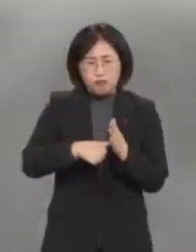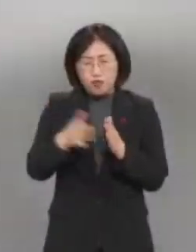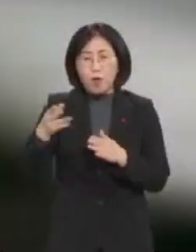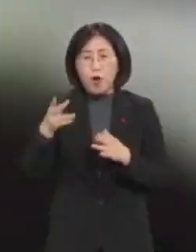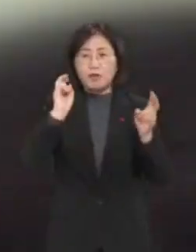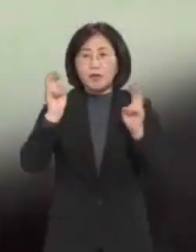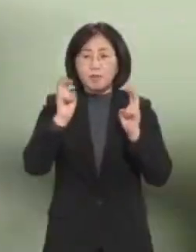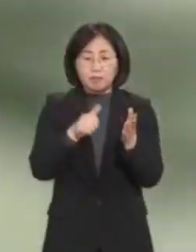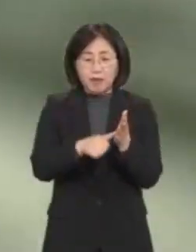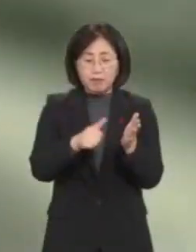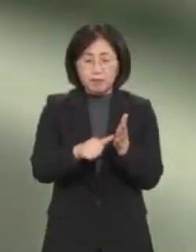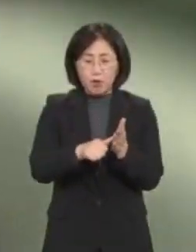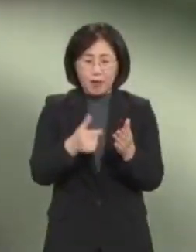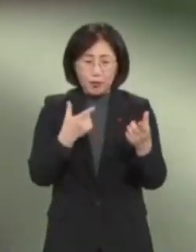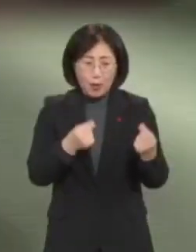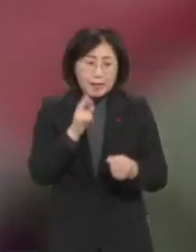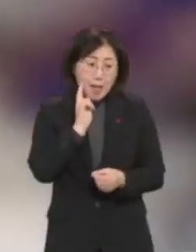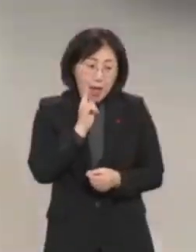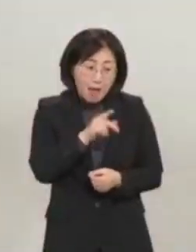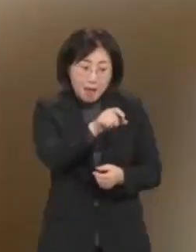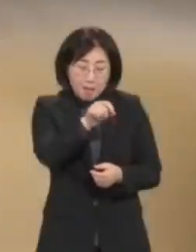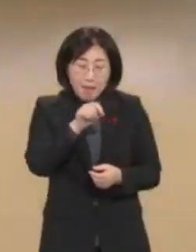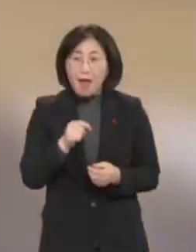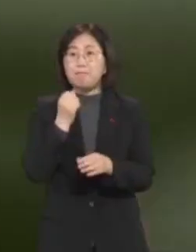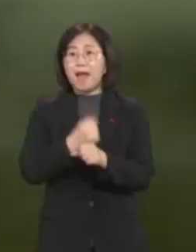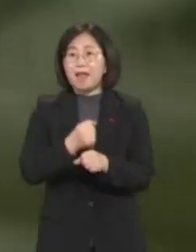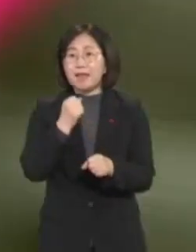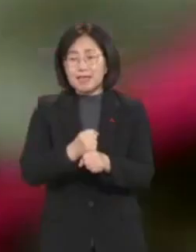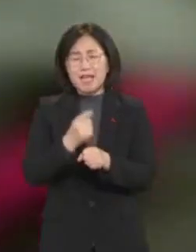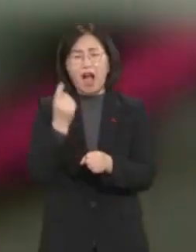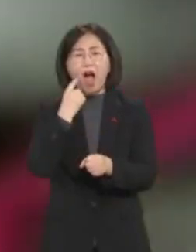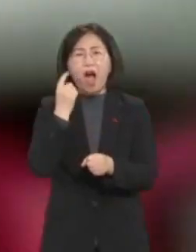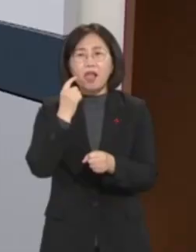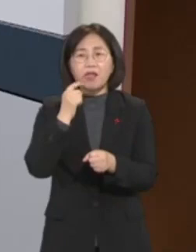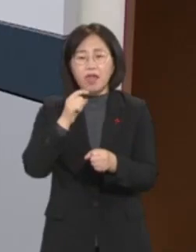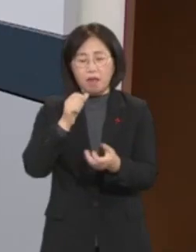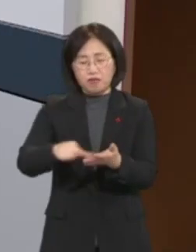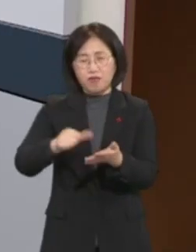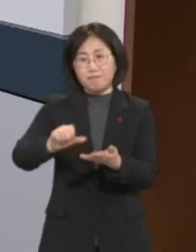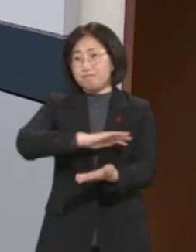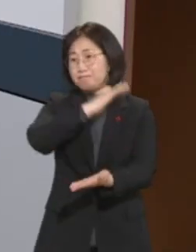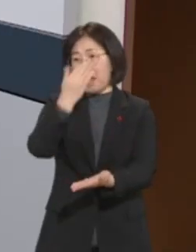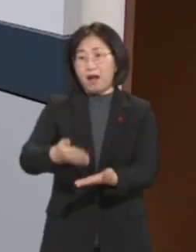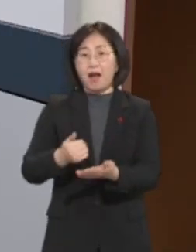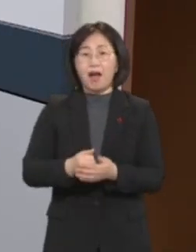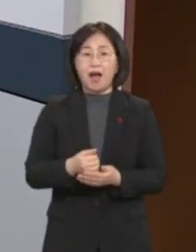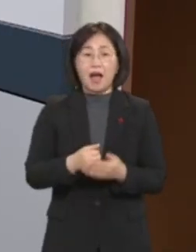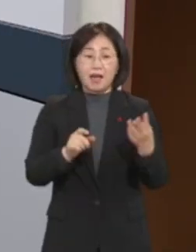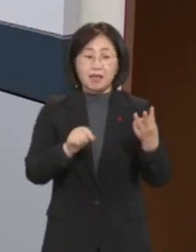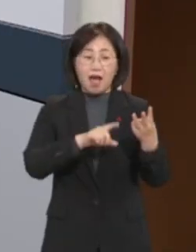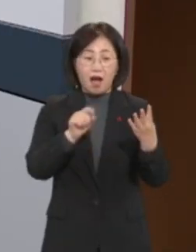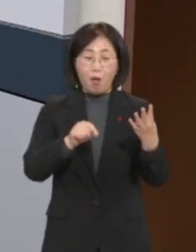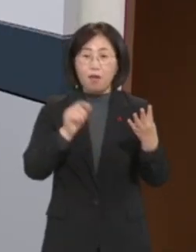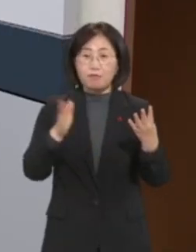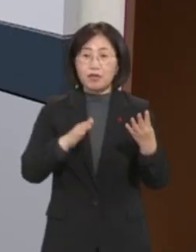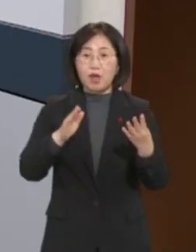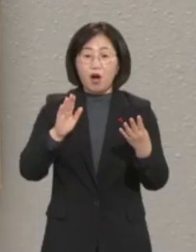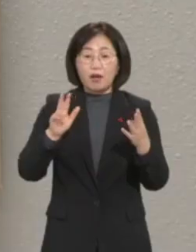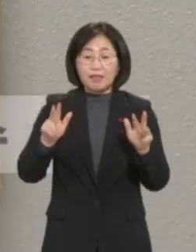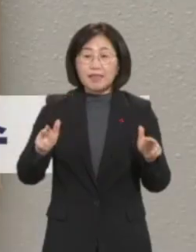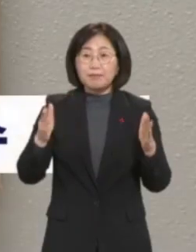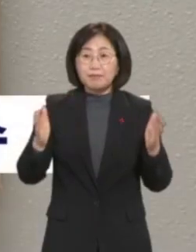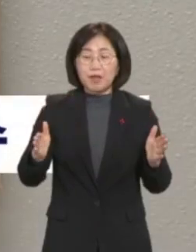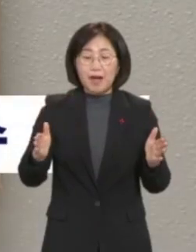만든 모조품 이른바 짝퉁들이 수북히 쌓여 있습니다 특허청은 지난 4월부터 최근까지 중국